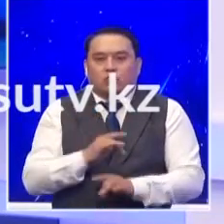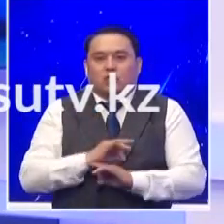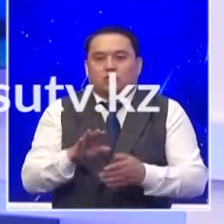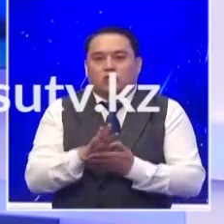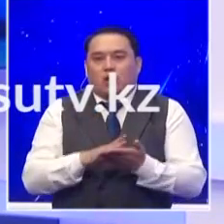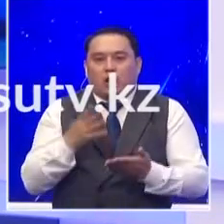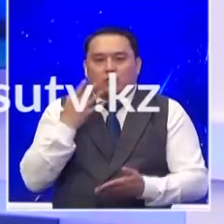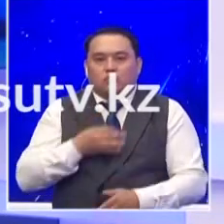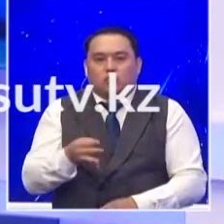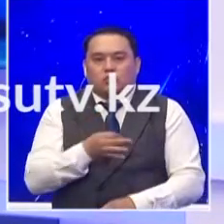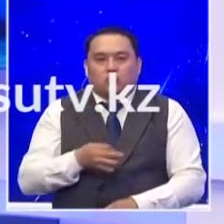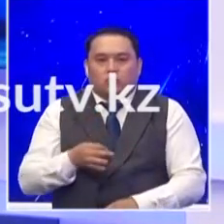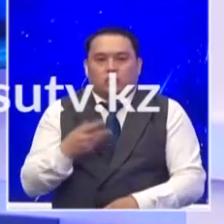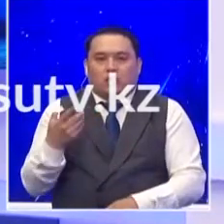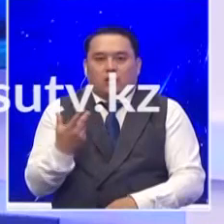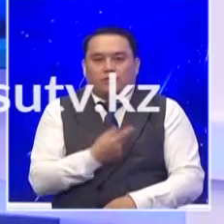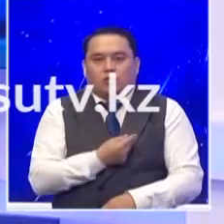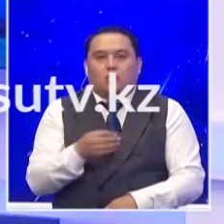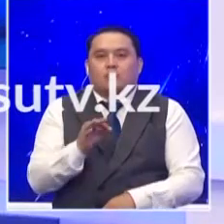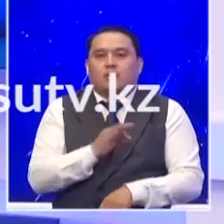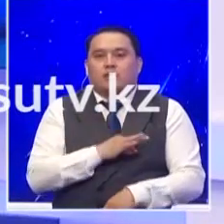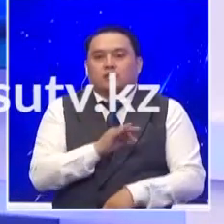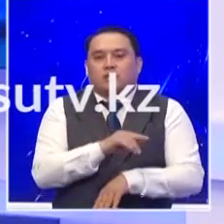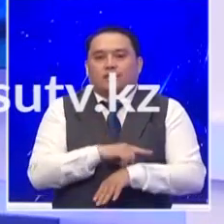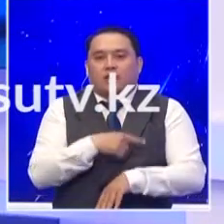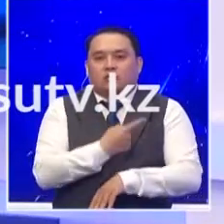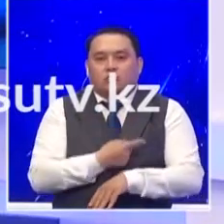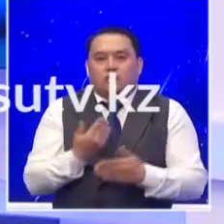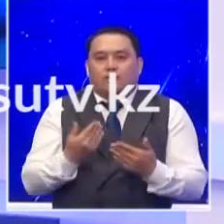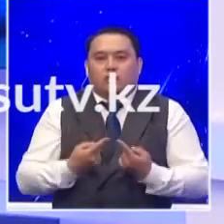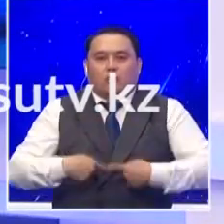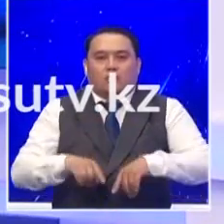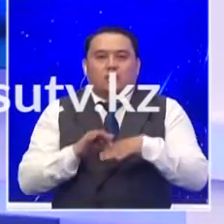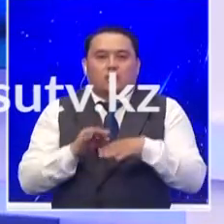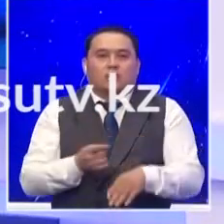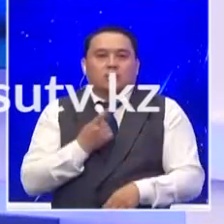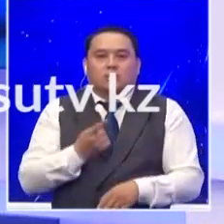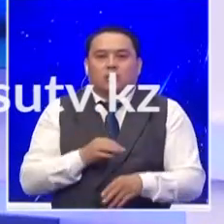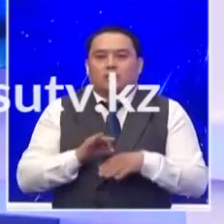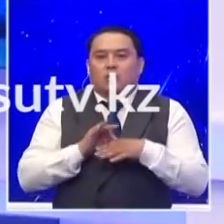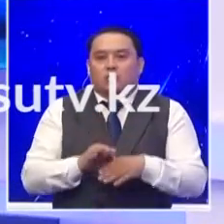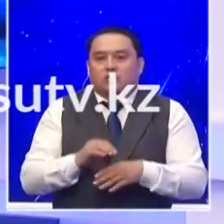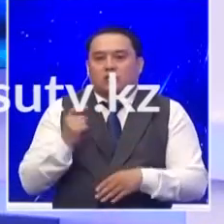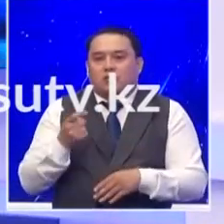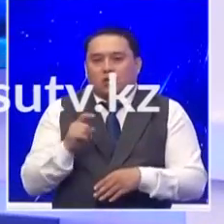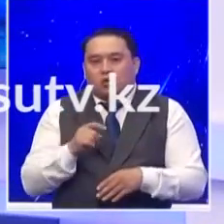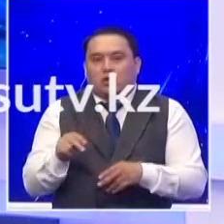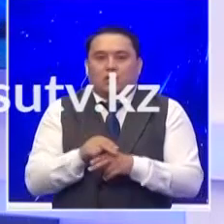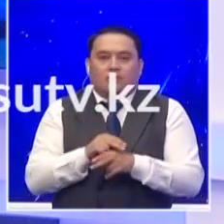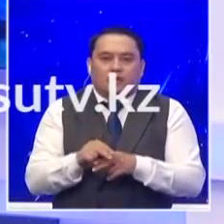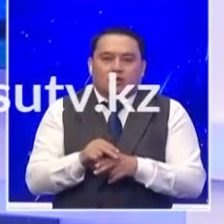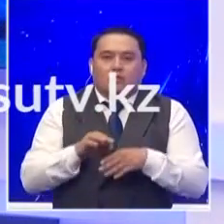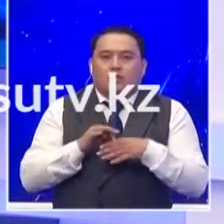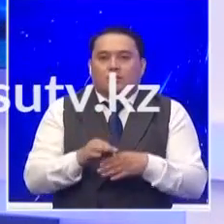Ее сейчас осваивают врачи Алматинской областной онкологической больницы. На ее базе проводится мастер-класс по проведению